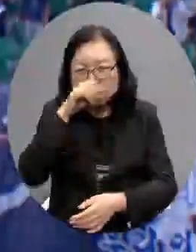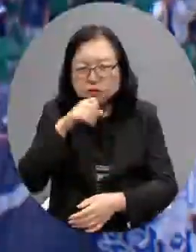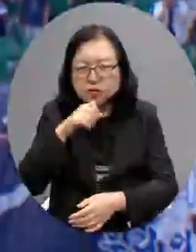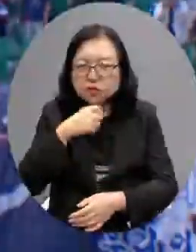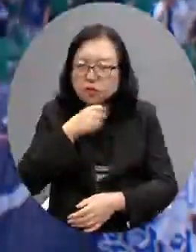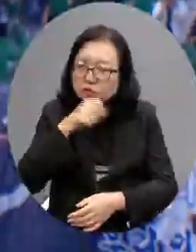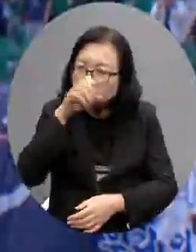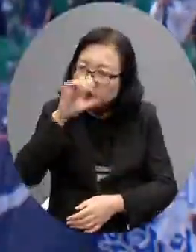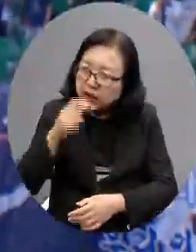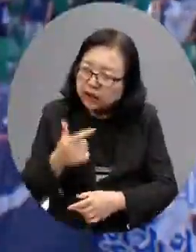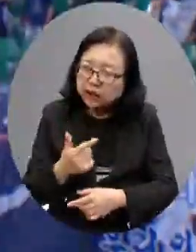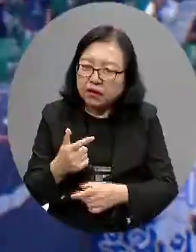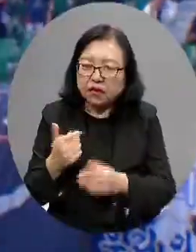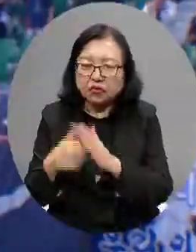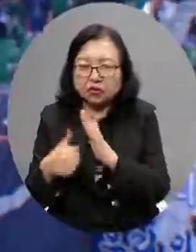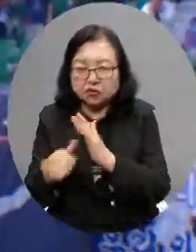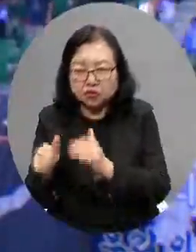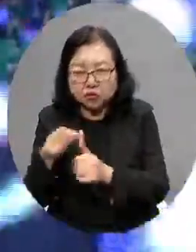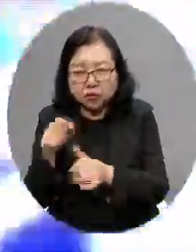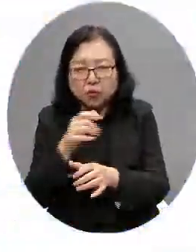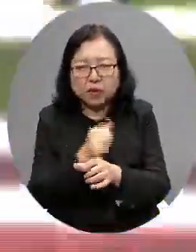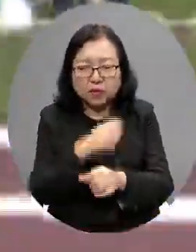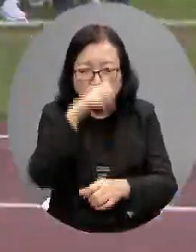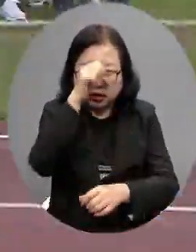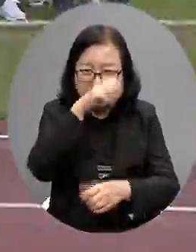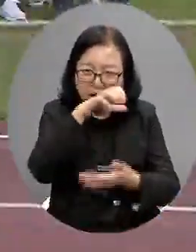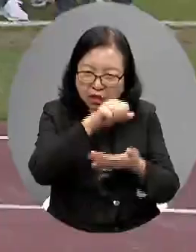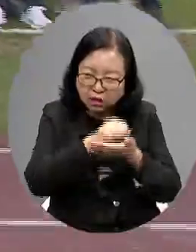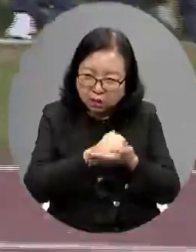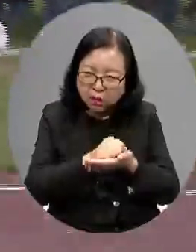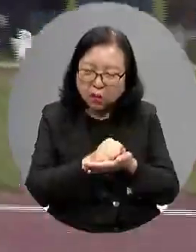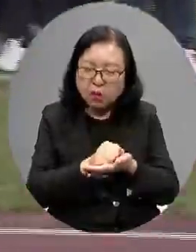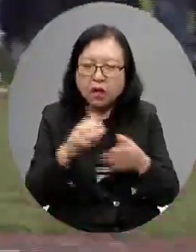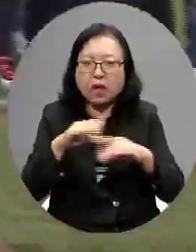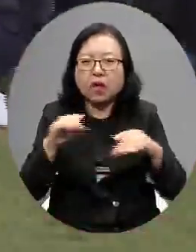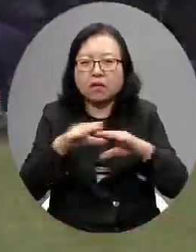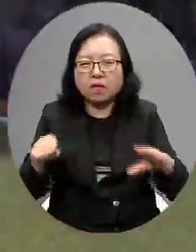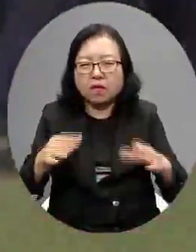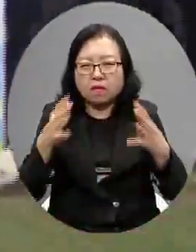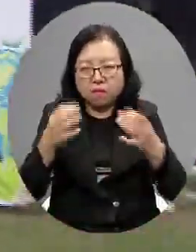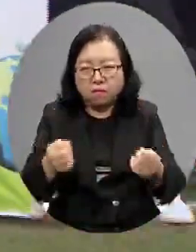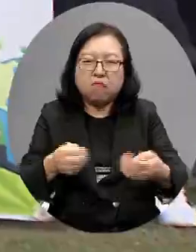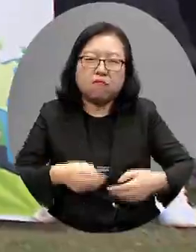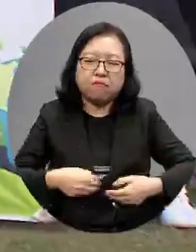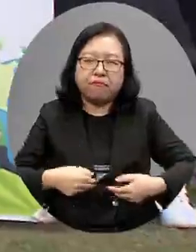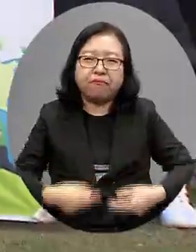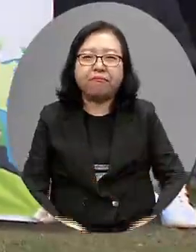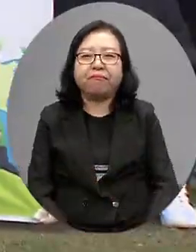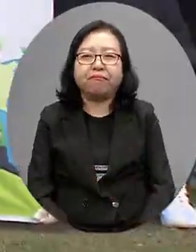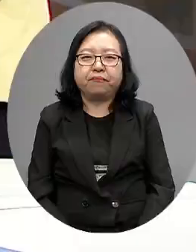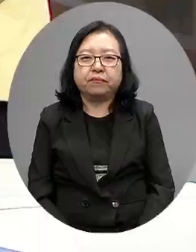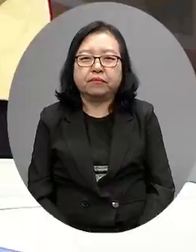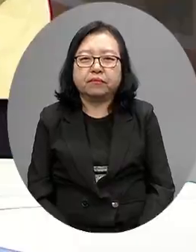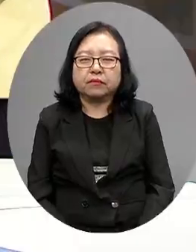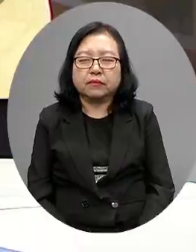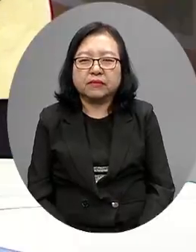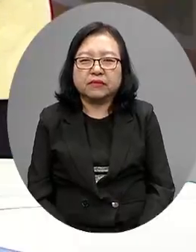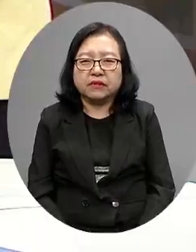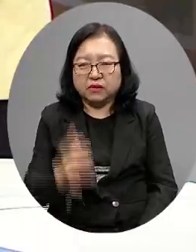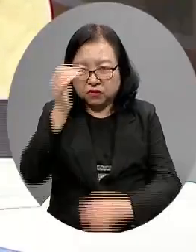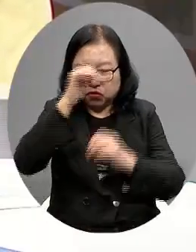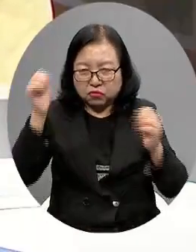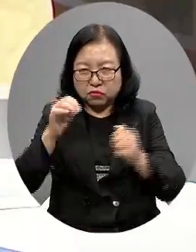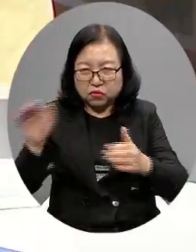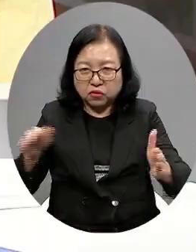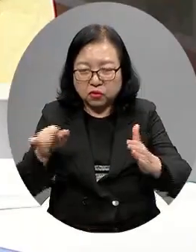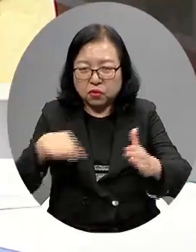예산확보 등 넘어야 할 과제가 많아 보입니다 MBC 뉴스 이승준 있니다 충북